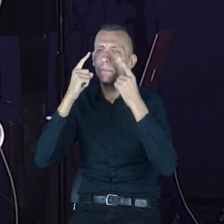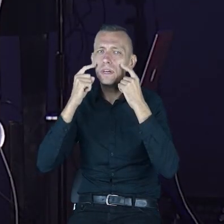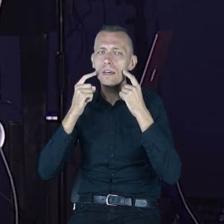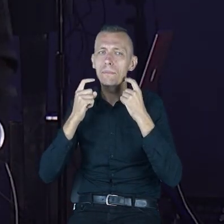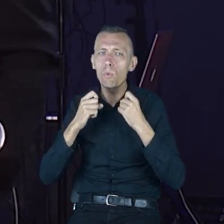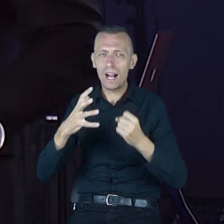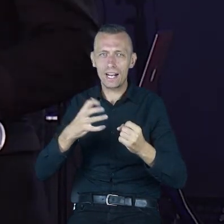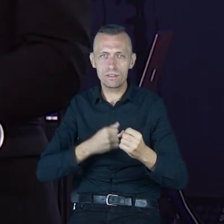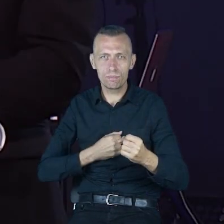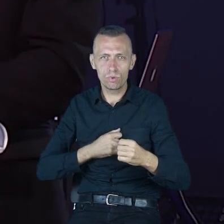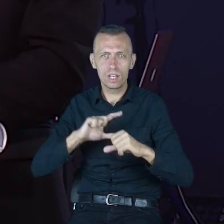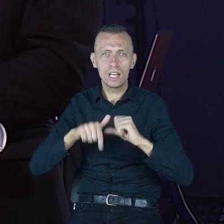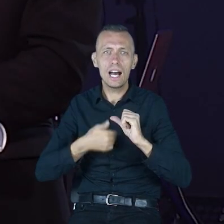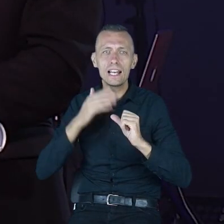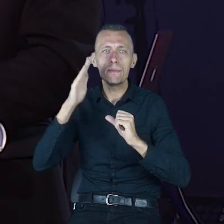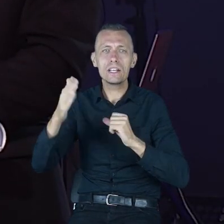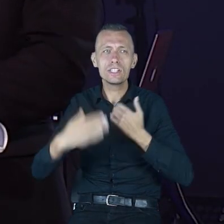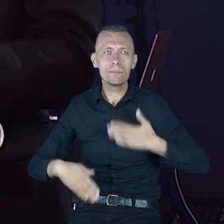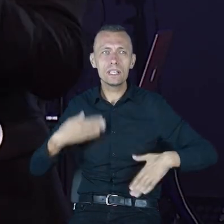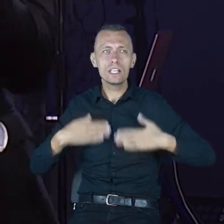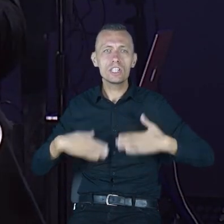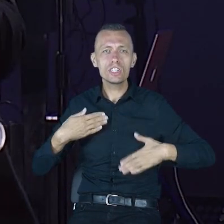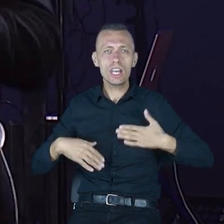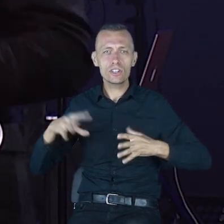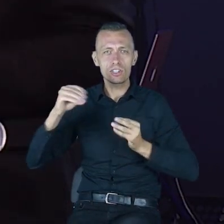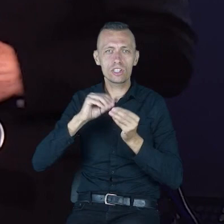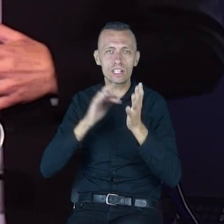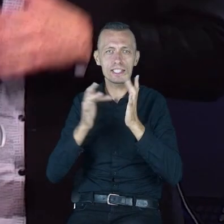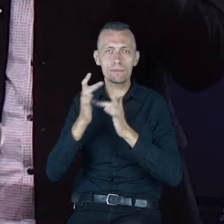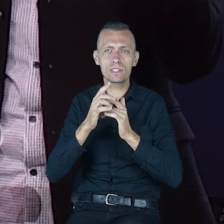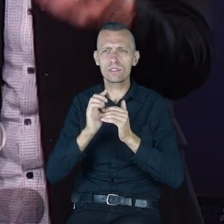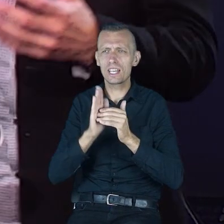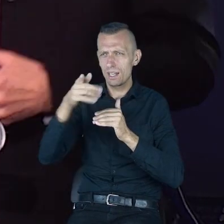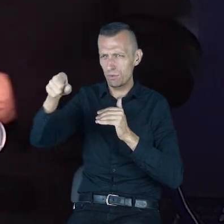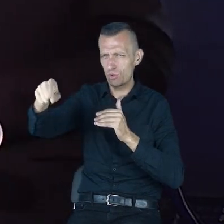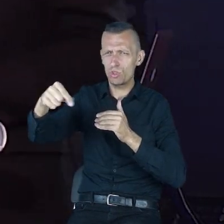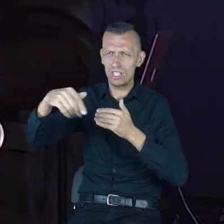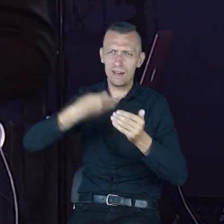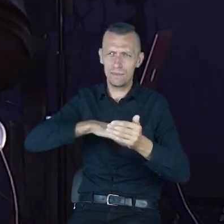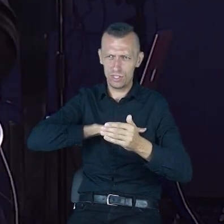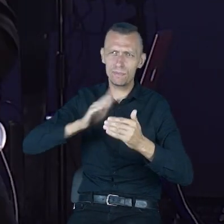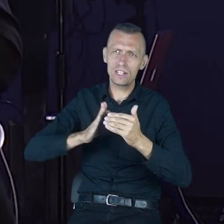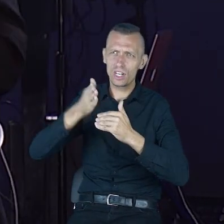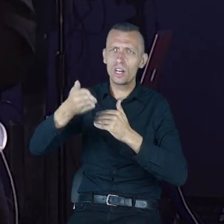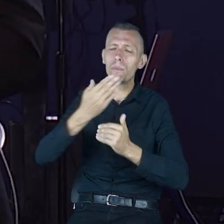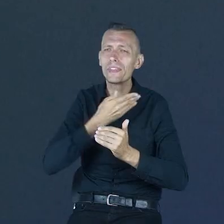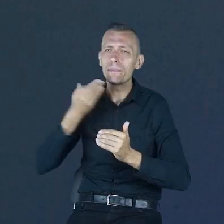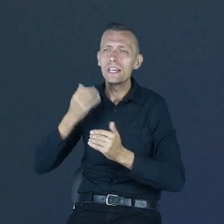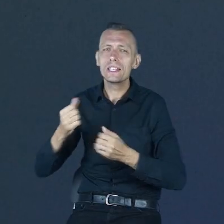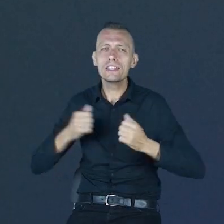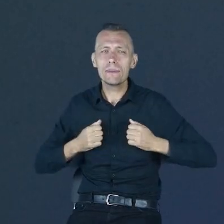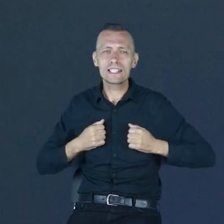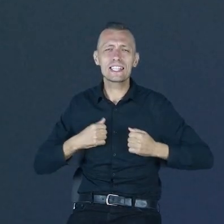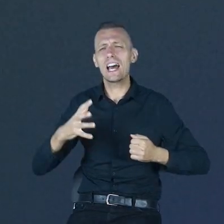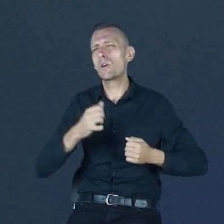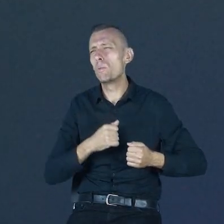radością zbawionego w Chrystusie. Nie będzie też strachu tam, nie będzie bólu. Ani tego fizycznego, ani